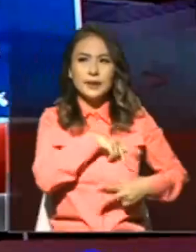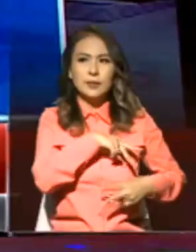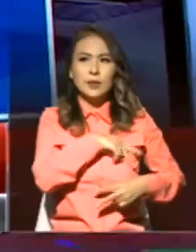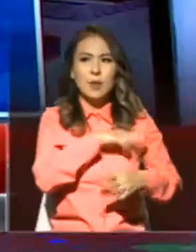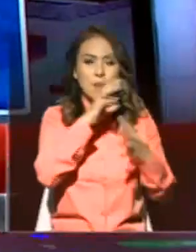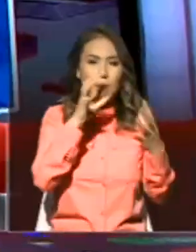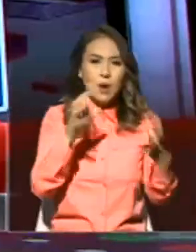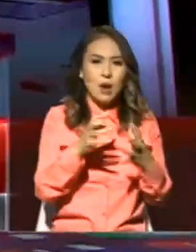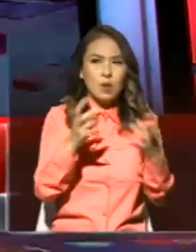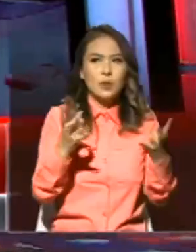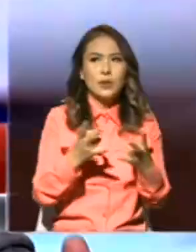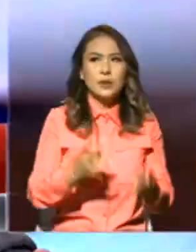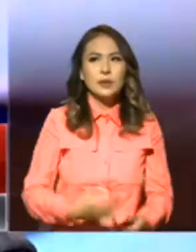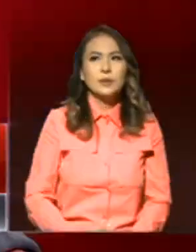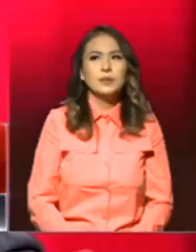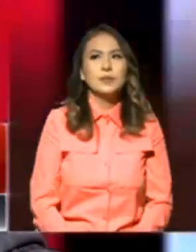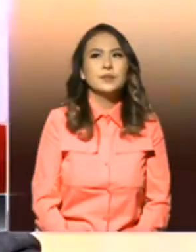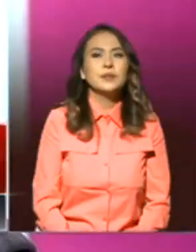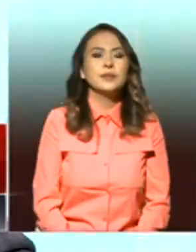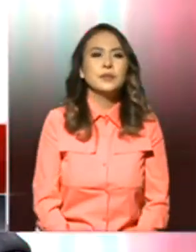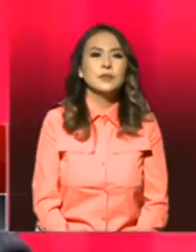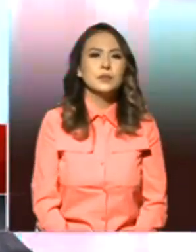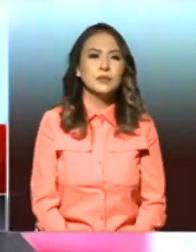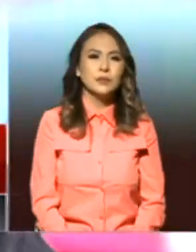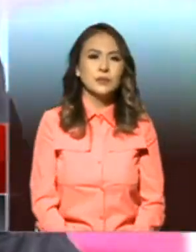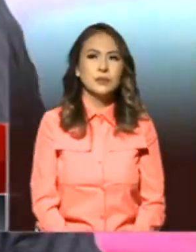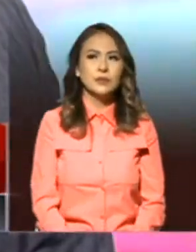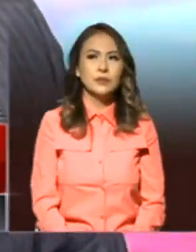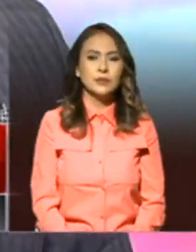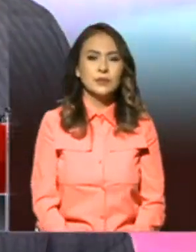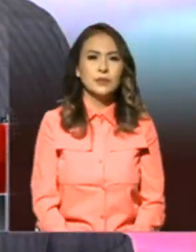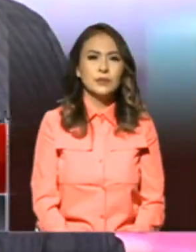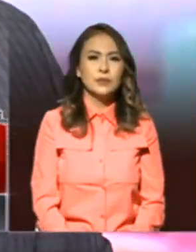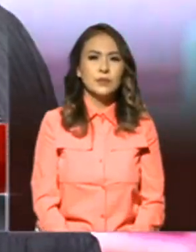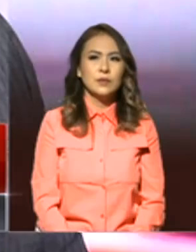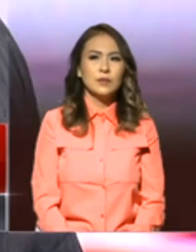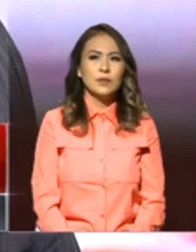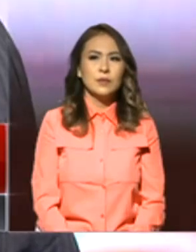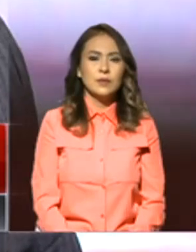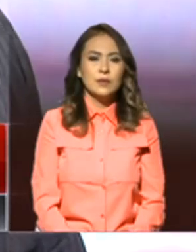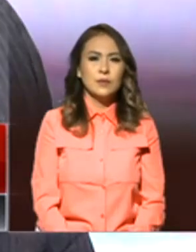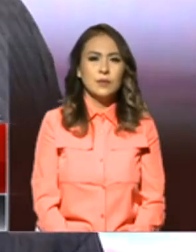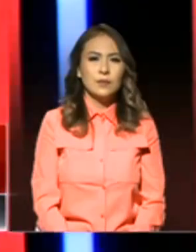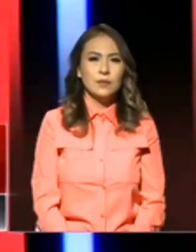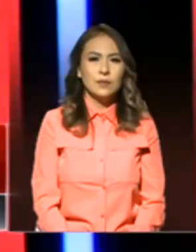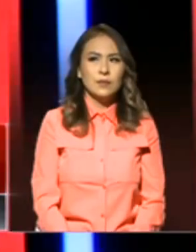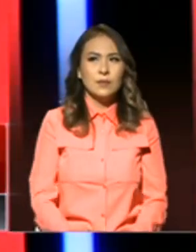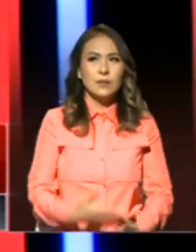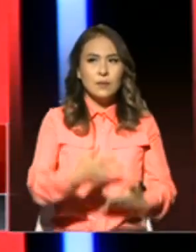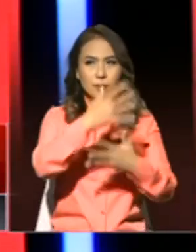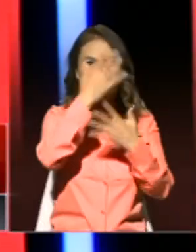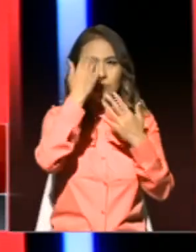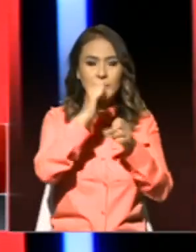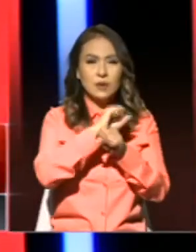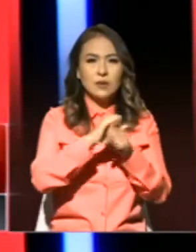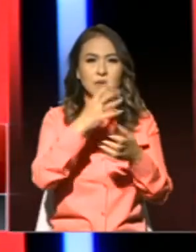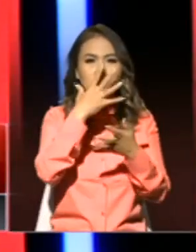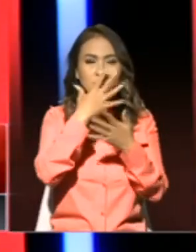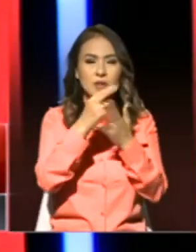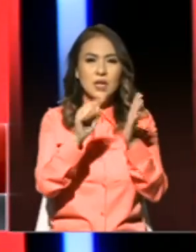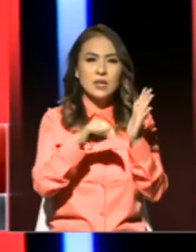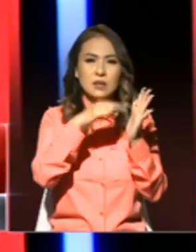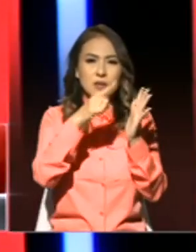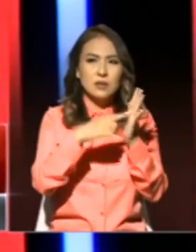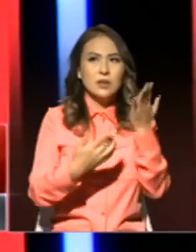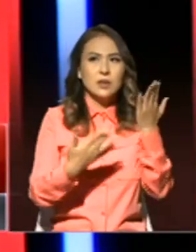керек отбасыға. Кешірім сұраймын, қымбатты спикерлер, көрермендерімізге айтуды ұмытпайық. Өздеріңіздің жеке